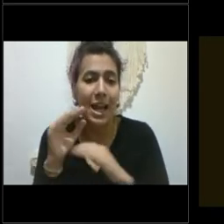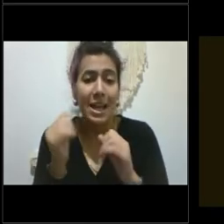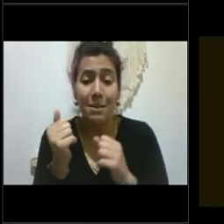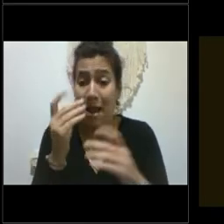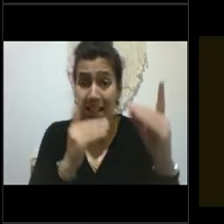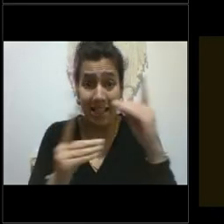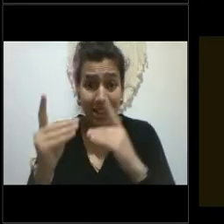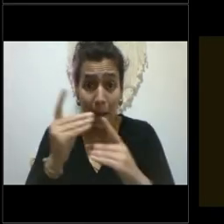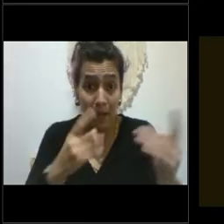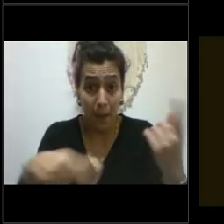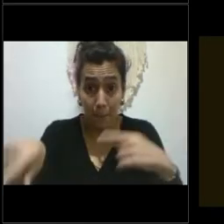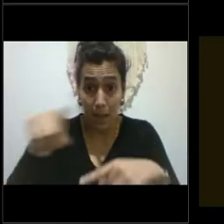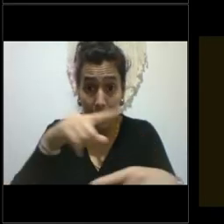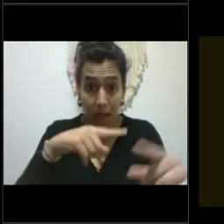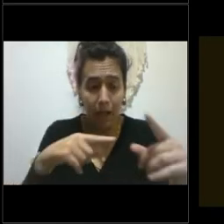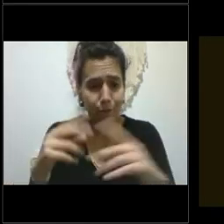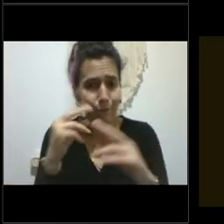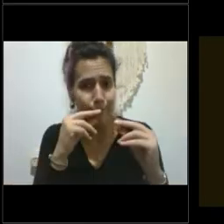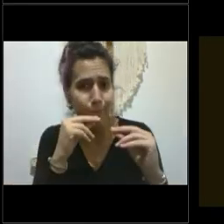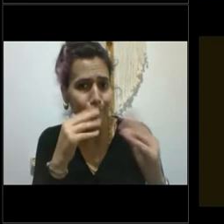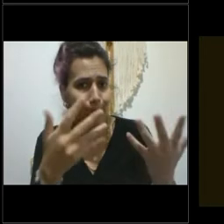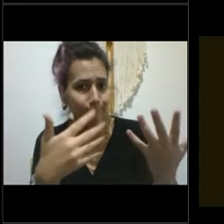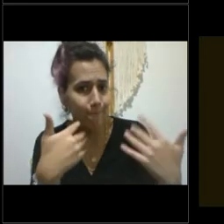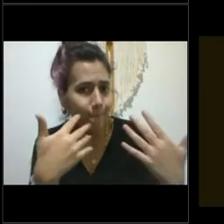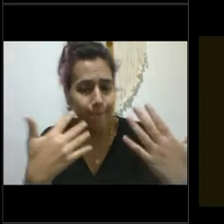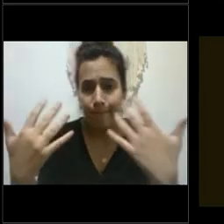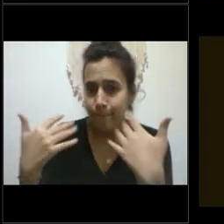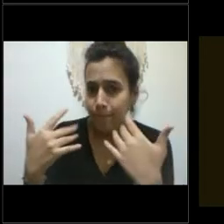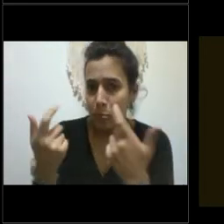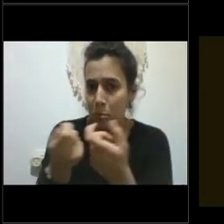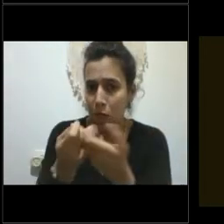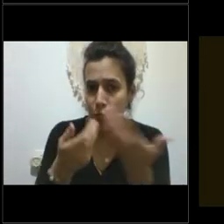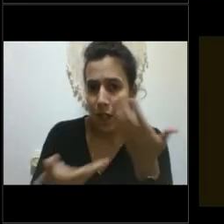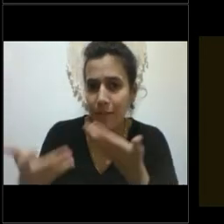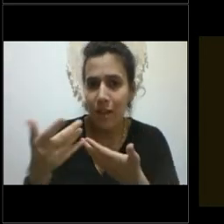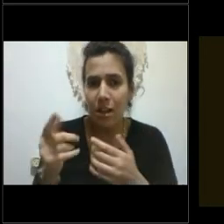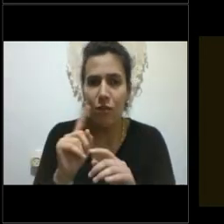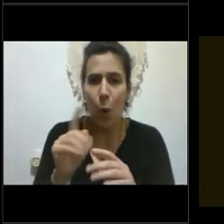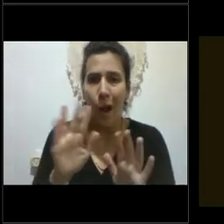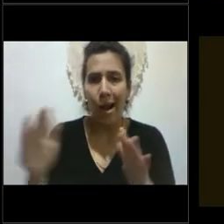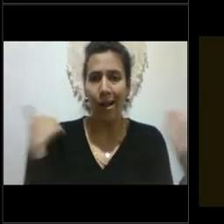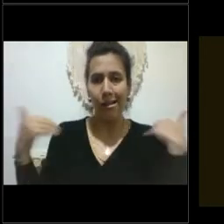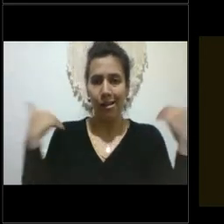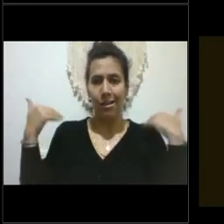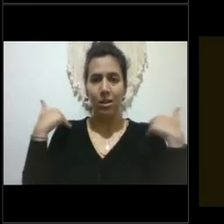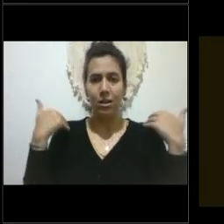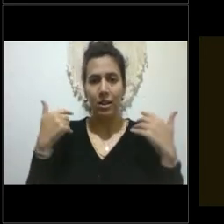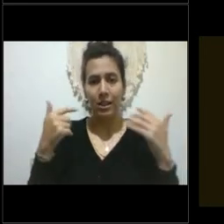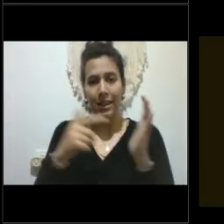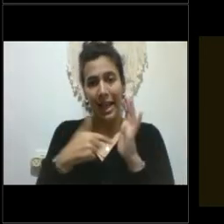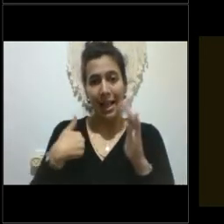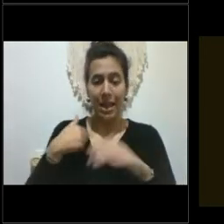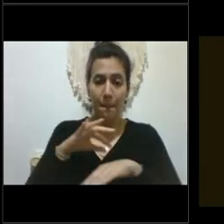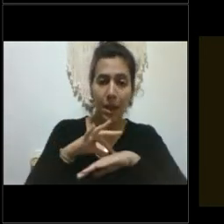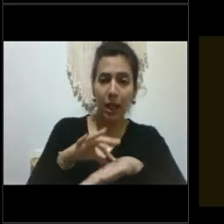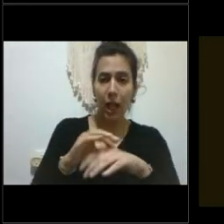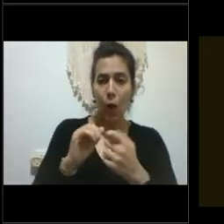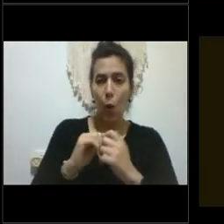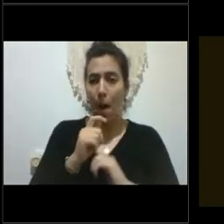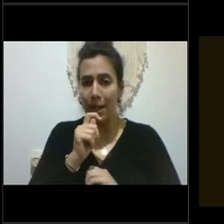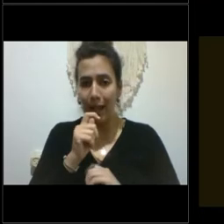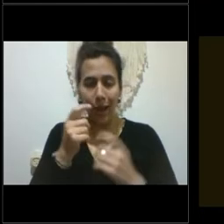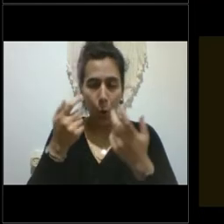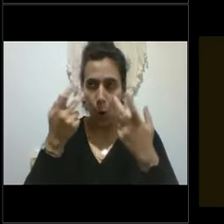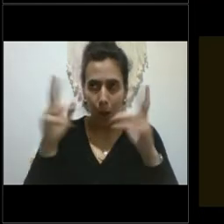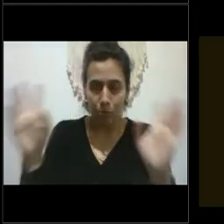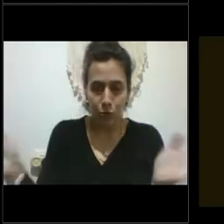עם מדברים ביחד, עם לא רק פונים אליי בתור ניר המדריך או המנחה או whatever, אלא